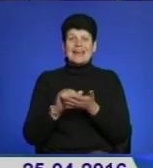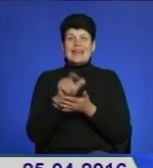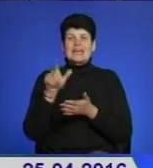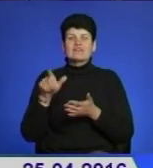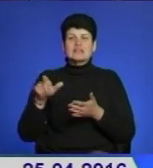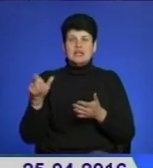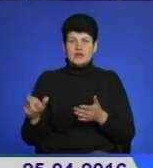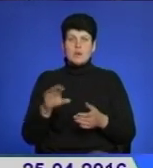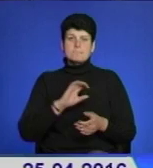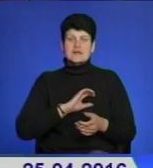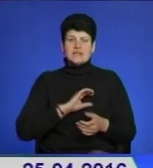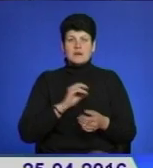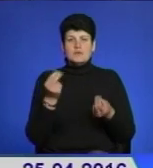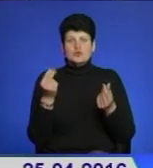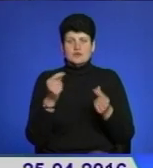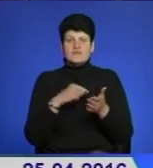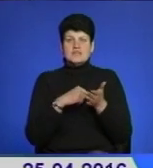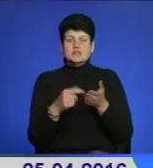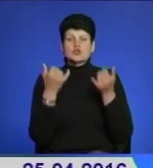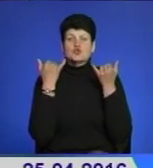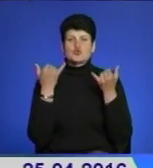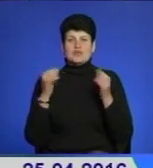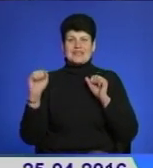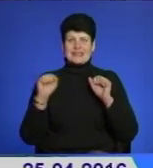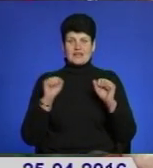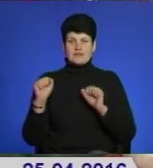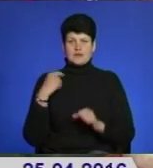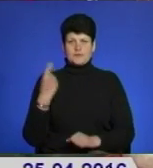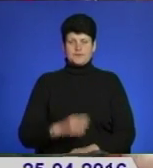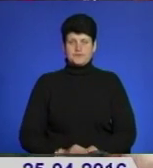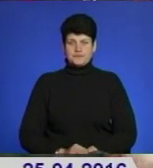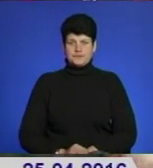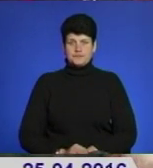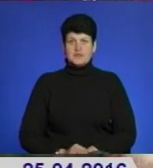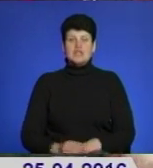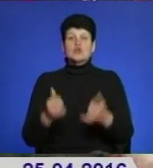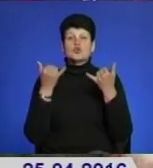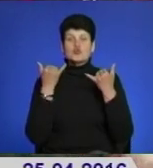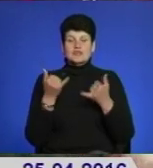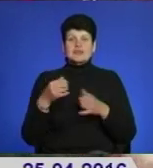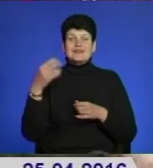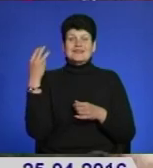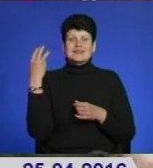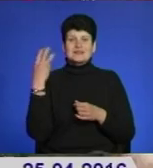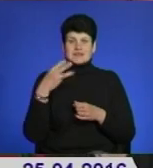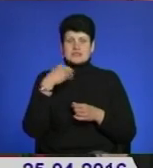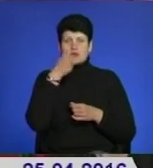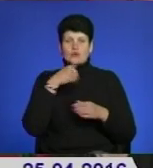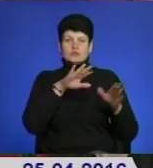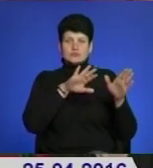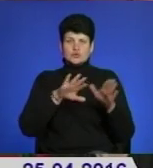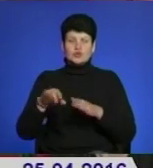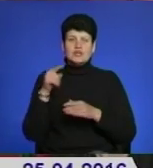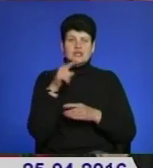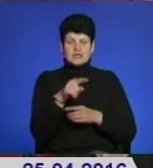грошовими винагородами їхній подвиг відзначили сьогодні керівники краю. І сьогодні, три десятки років по тому, їхній